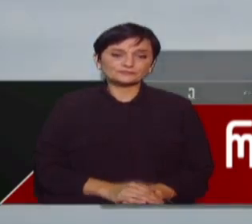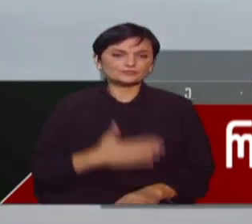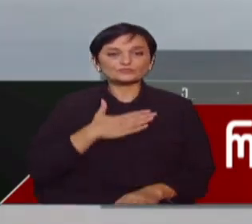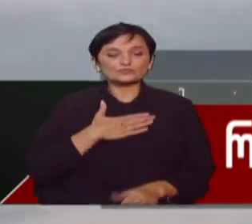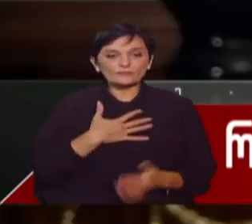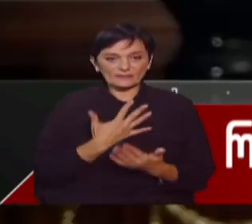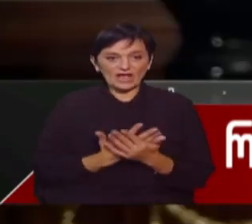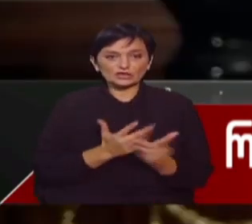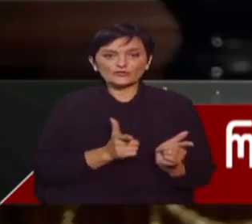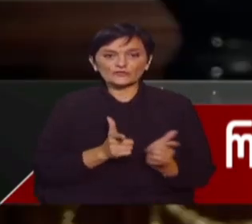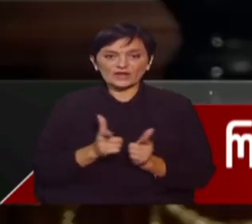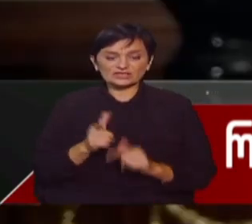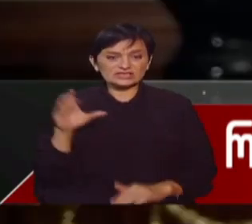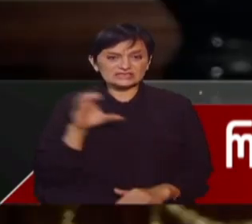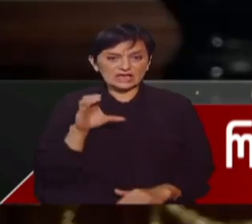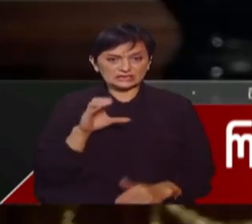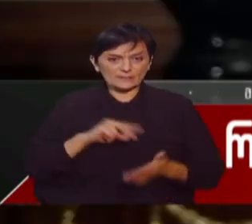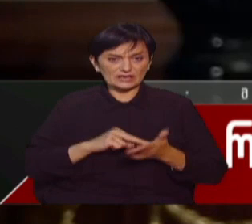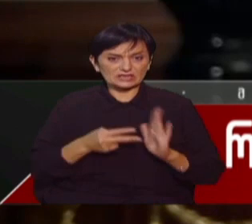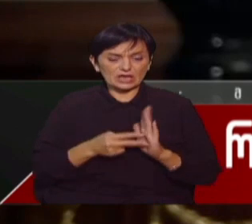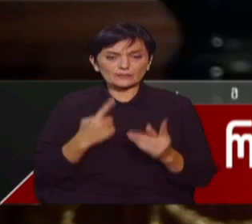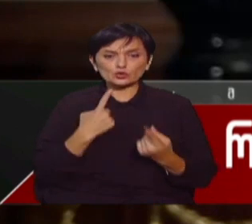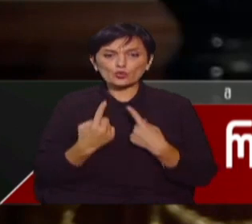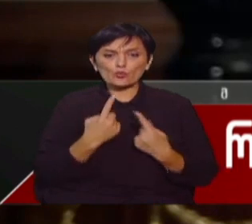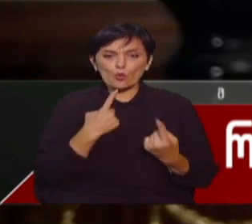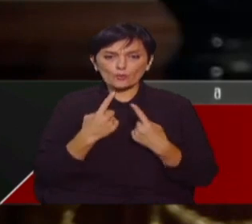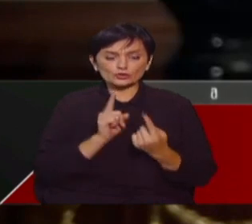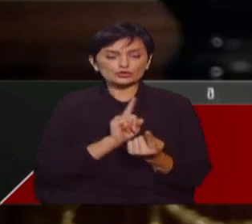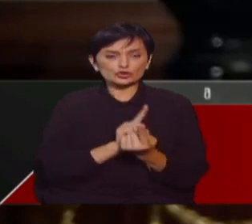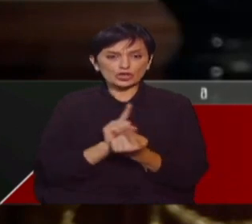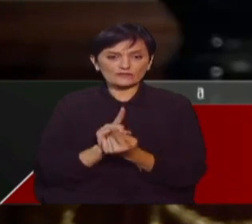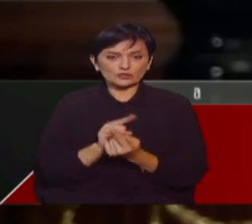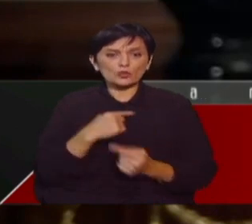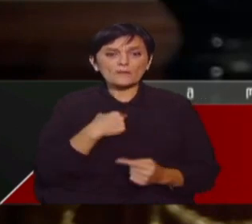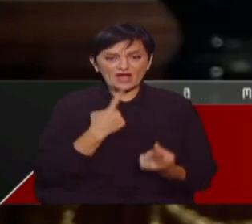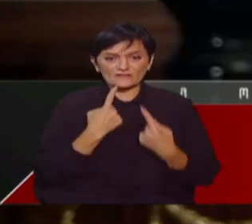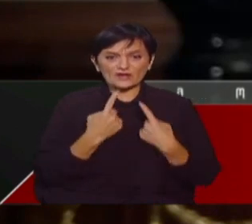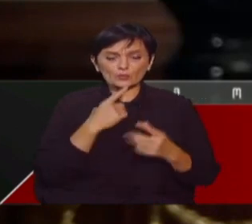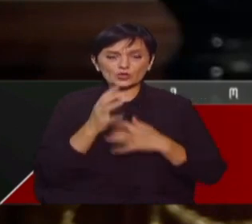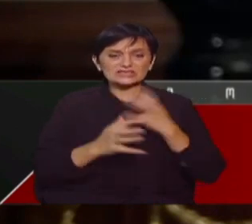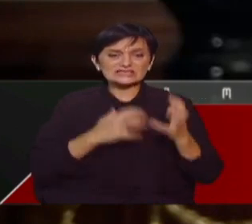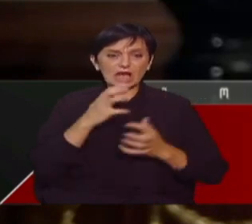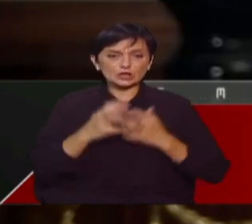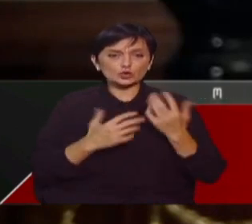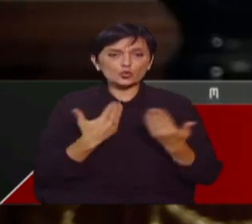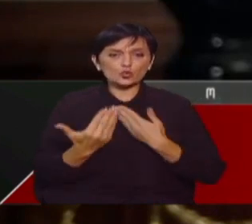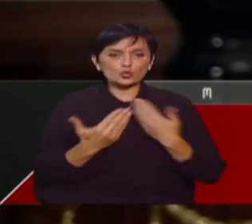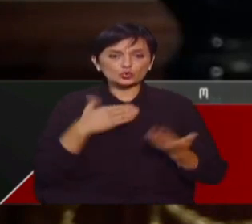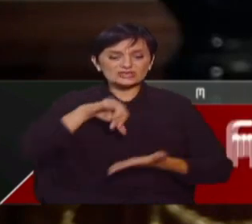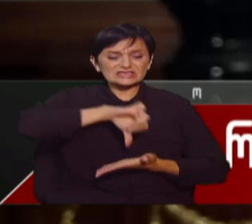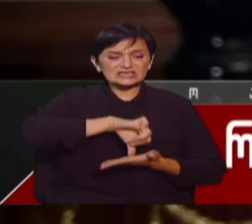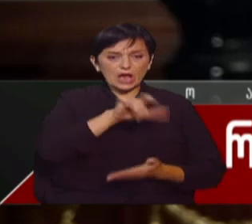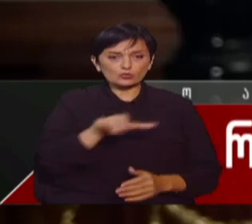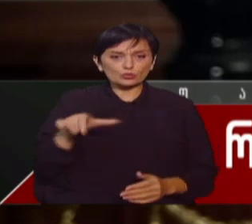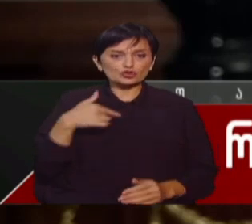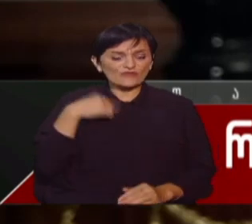Ჩვენ აქტიურად ვემზადებით სექტემბერში დაგეგმილი მოლაპარაკებებისა და შეხვედრებისთვის. მე ვსაუბრე საერთაშორისო ურთიერთობების